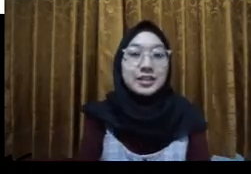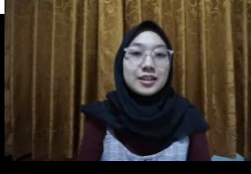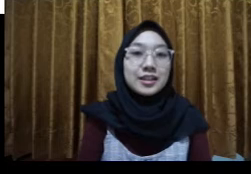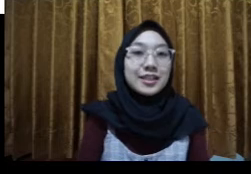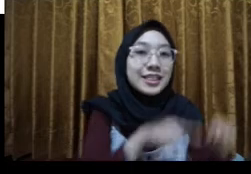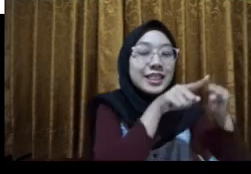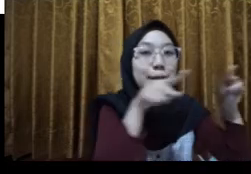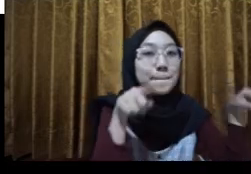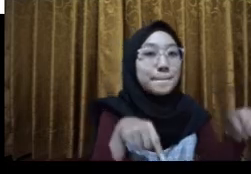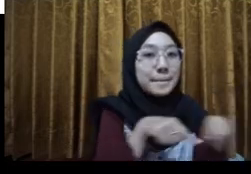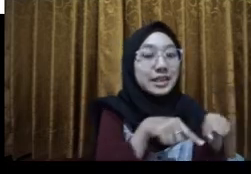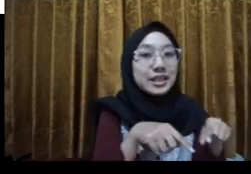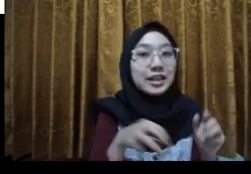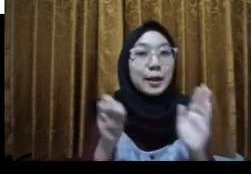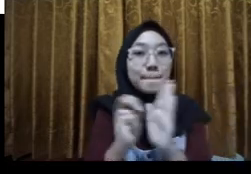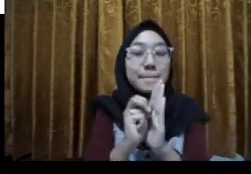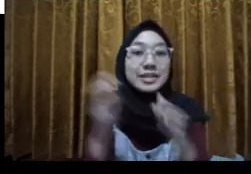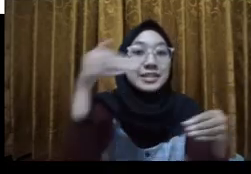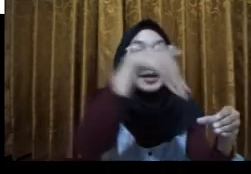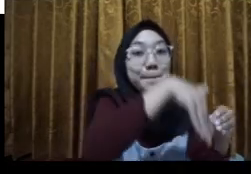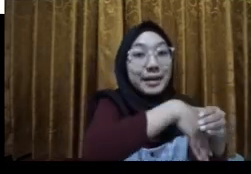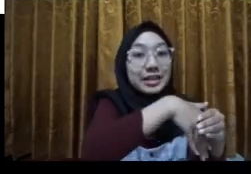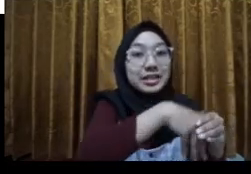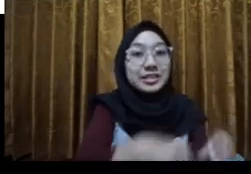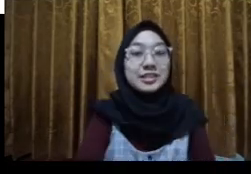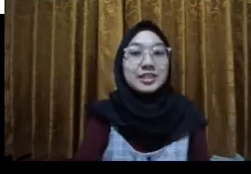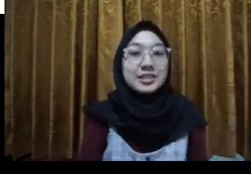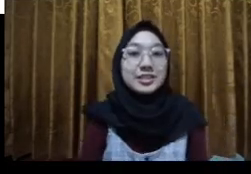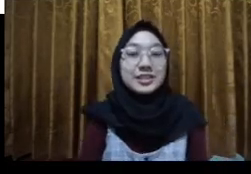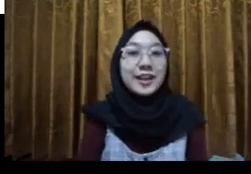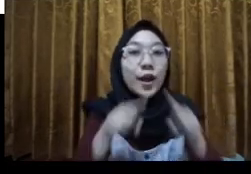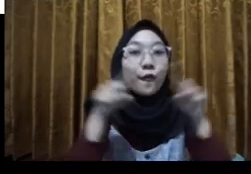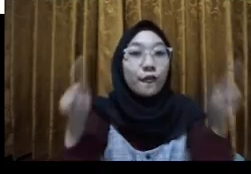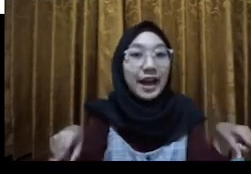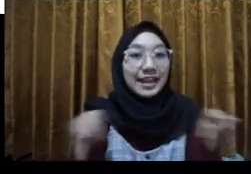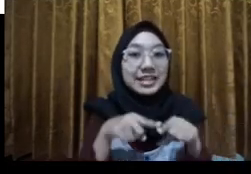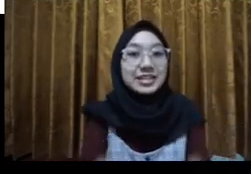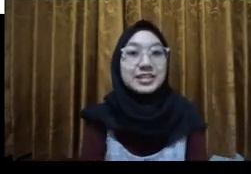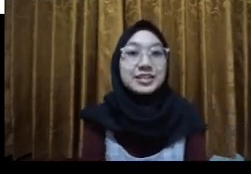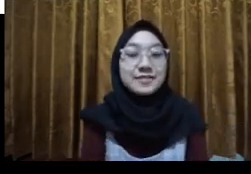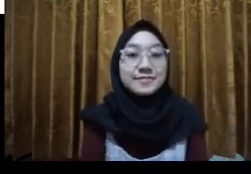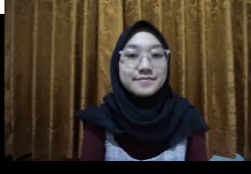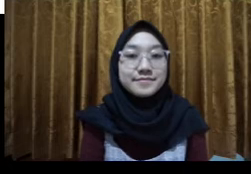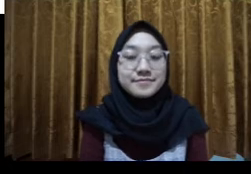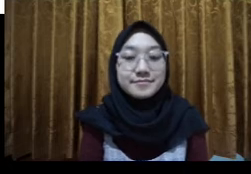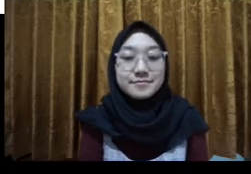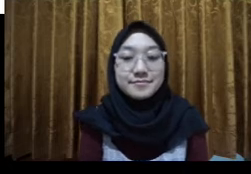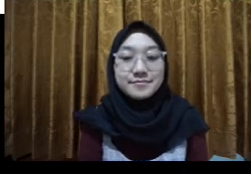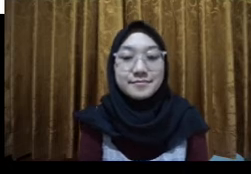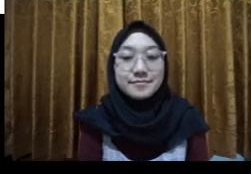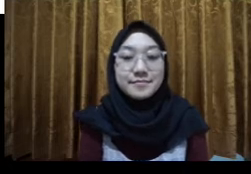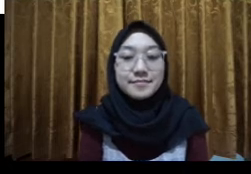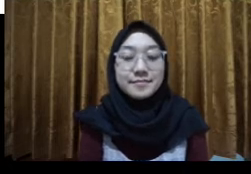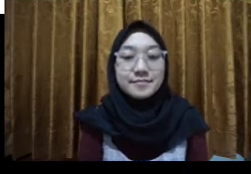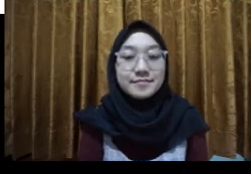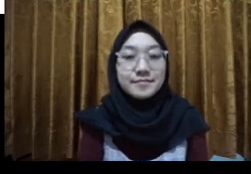komputer atau laptop teman masing-masing. Music colap features colap set 1 of 1 level. Jadi di sini Videos colap set Windows SSD C